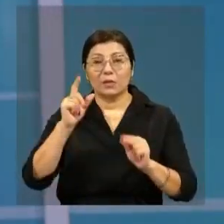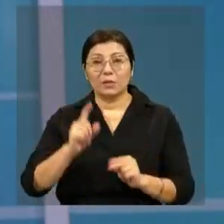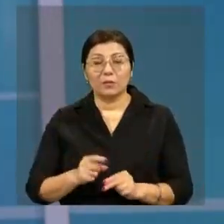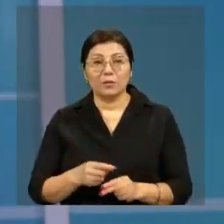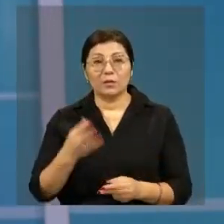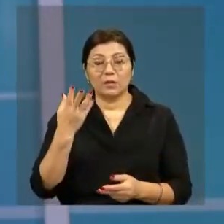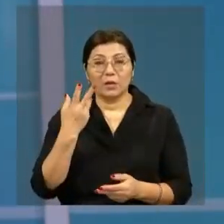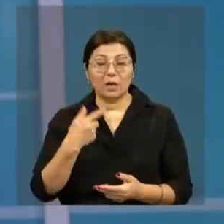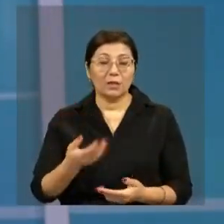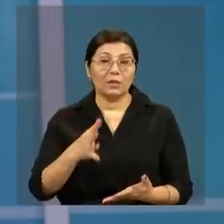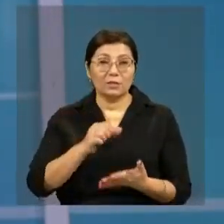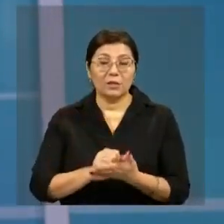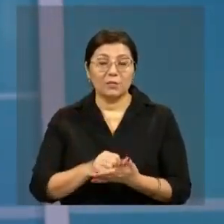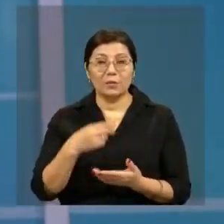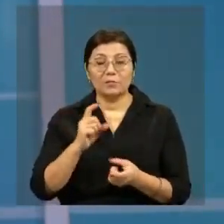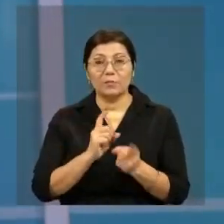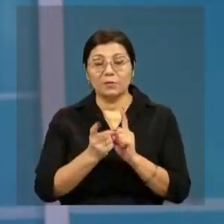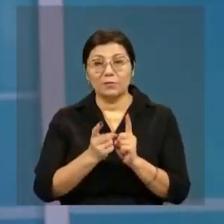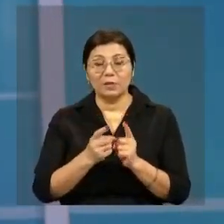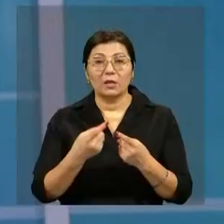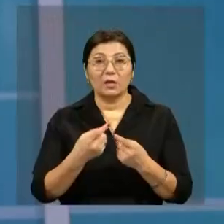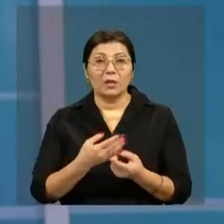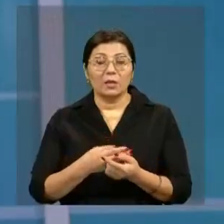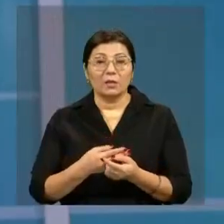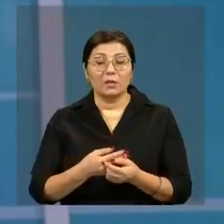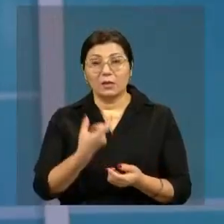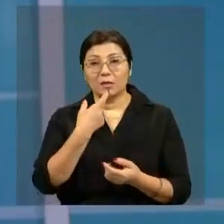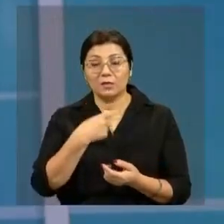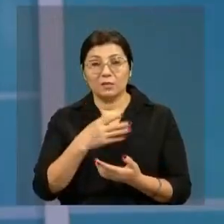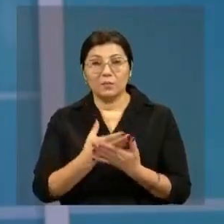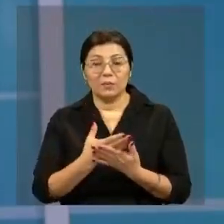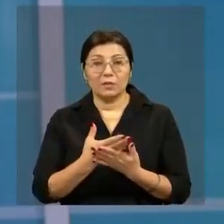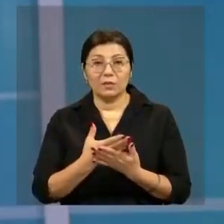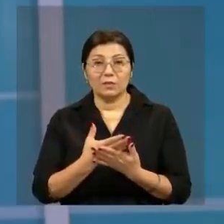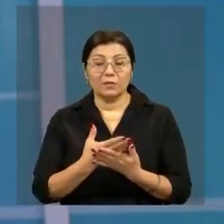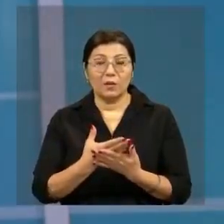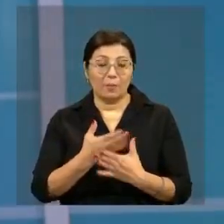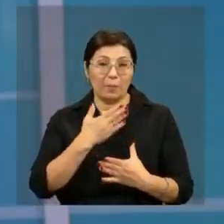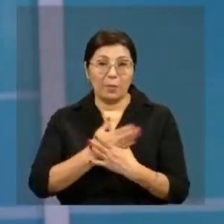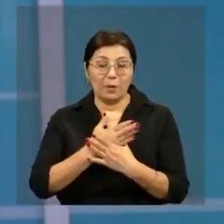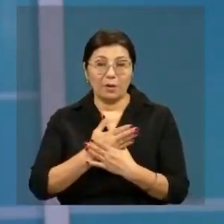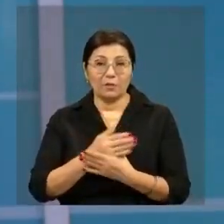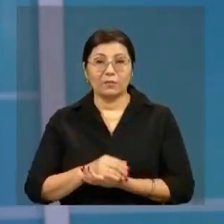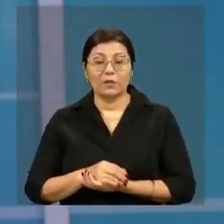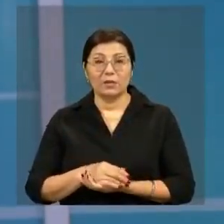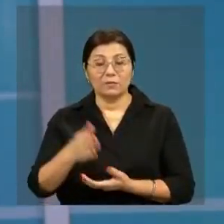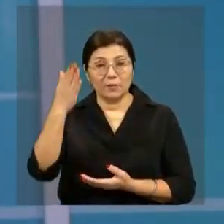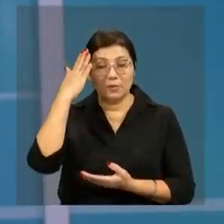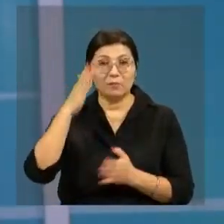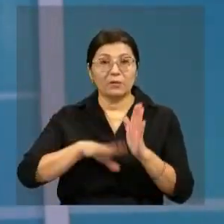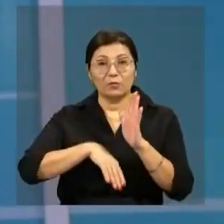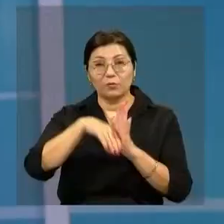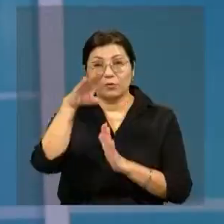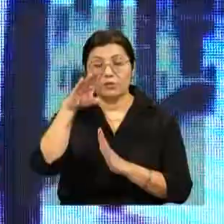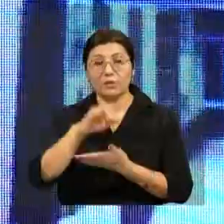когда я занимаюсь переводом, я не только другим, я и себе тоже. Я свои скиллсы, то есть навыки улучшаю.